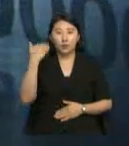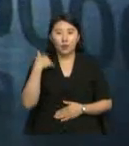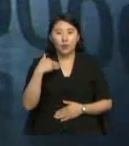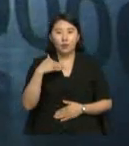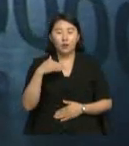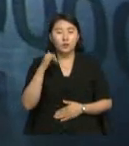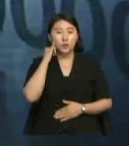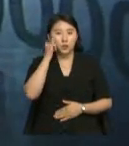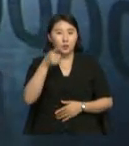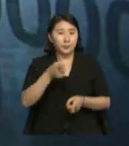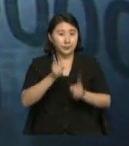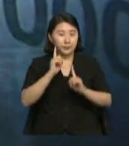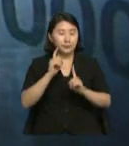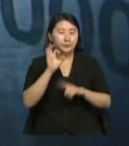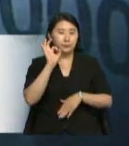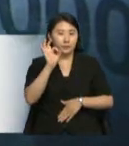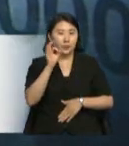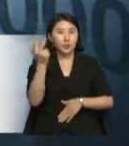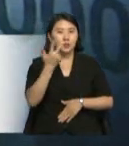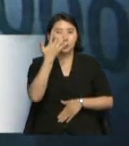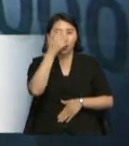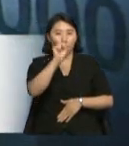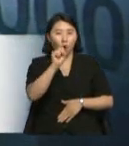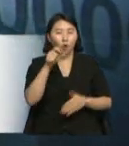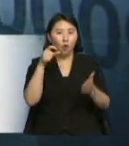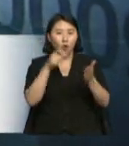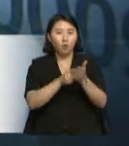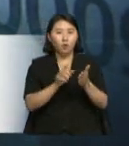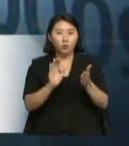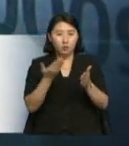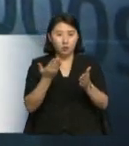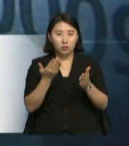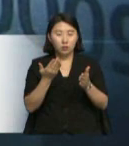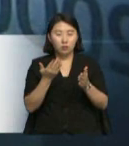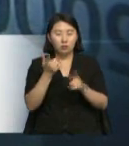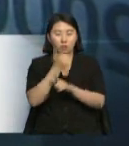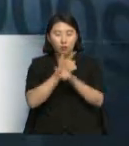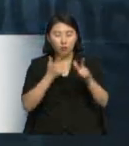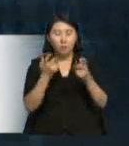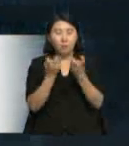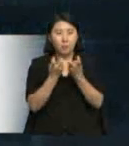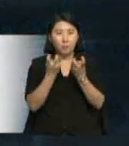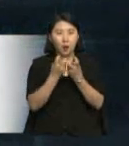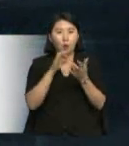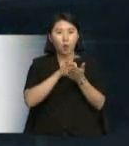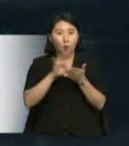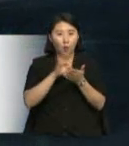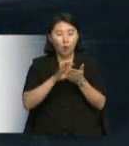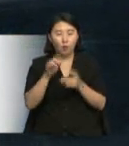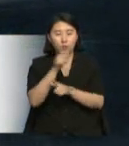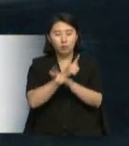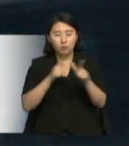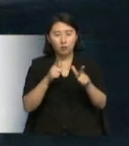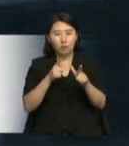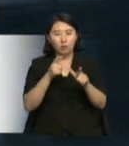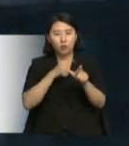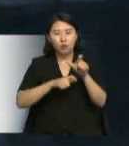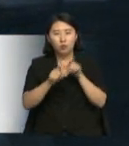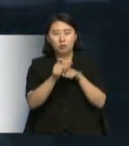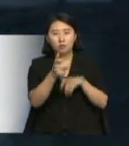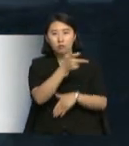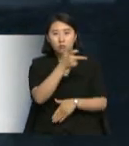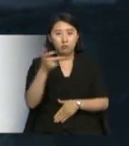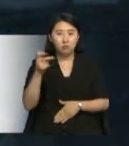지난해 보이스피싱 피해 금액이 7천억 원에 달한다고 합니다. 기상천외한 방법을 동원하며 날이 갈수록 대담해지고